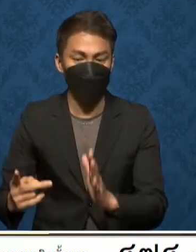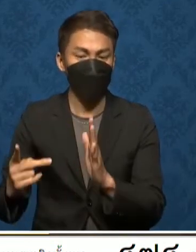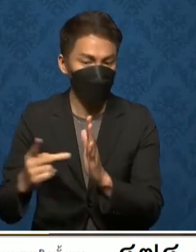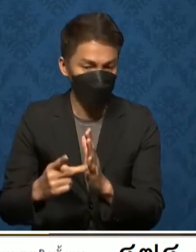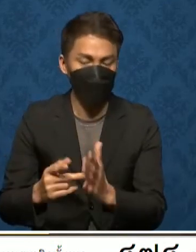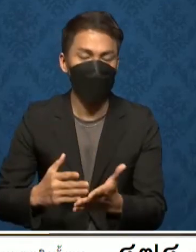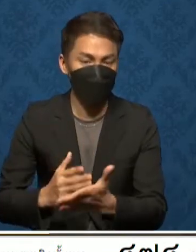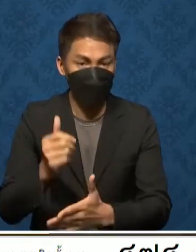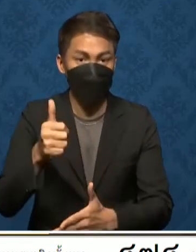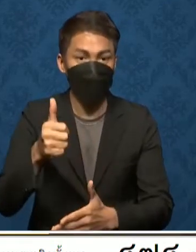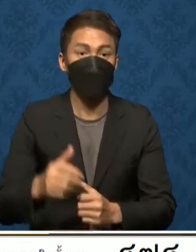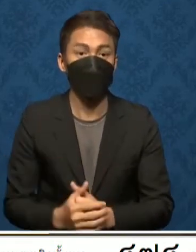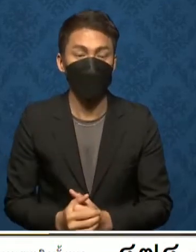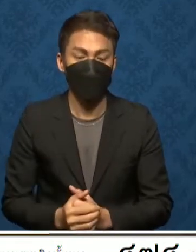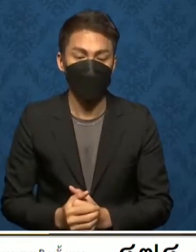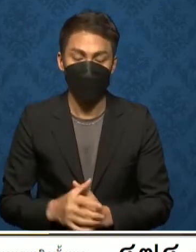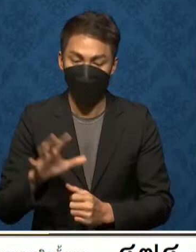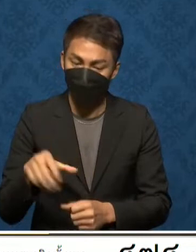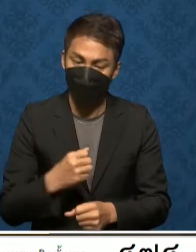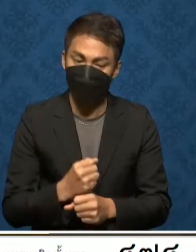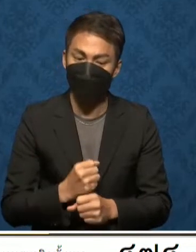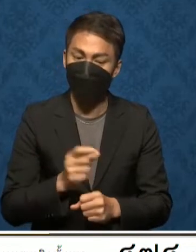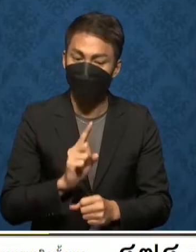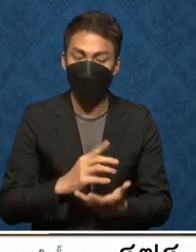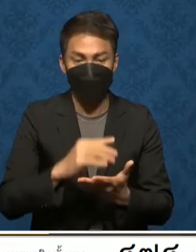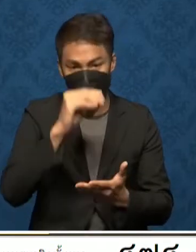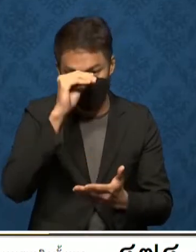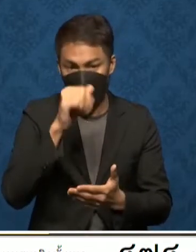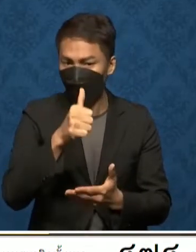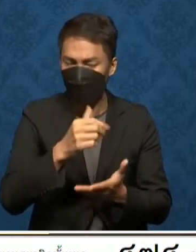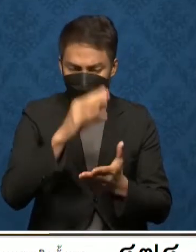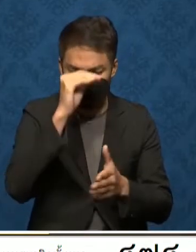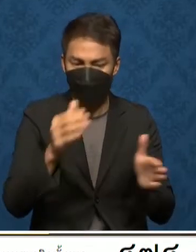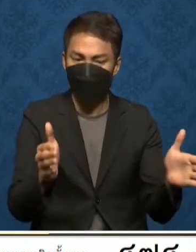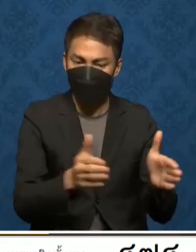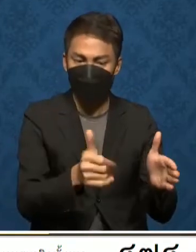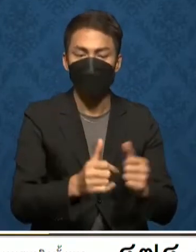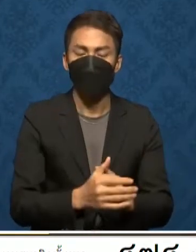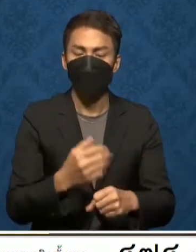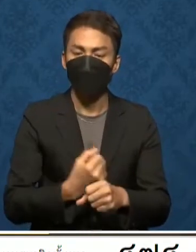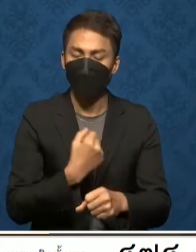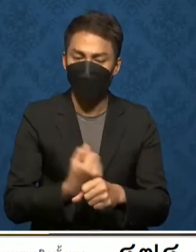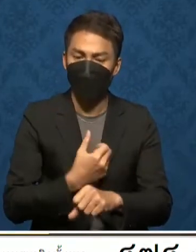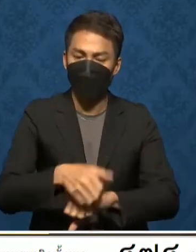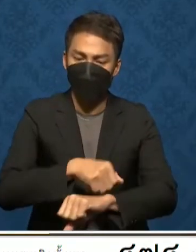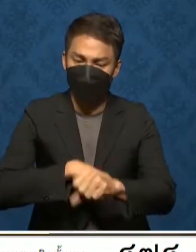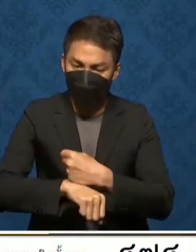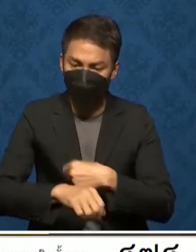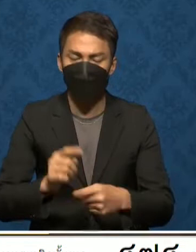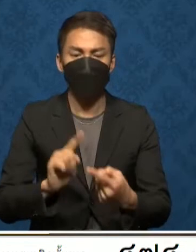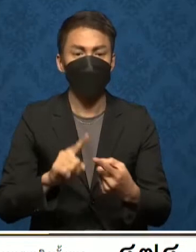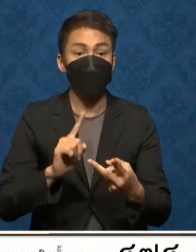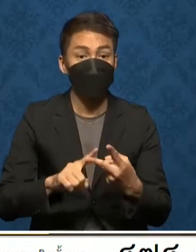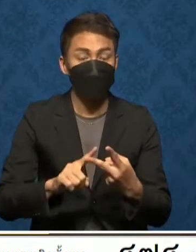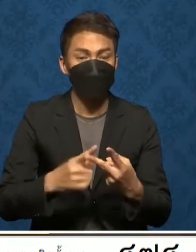ได้ เพื่อไปเรียนหลักสูตรระยะสั้นไม่ว่าจะเป็นการฝึกทักษะที่สูงขึ้นที่เ